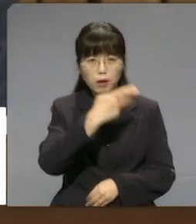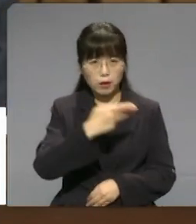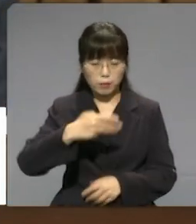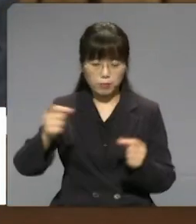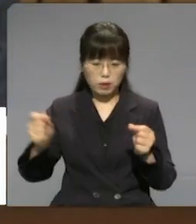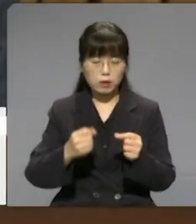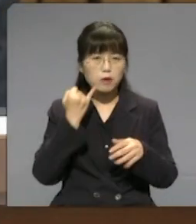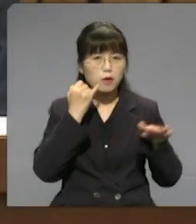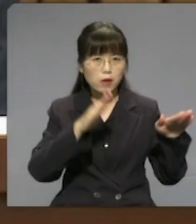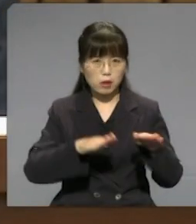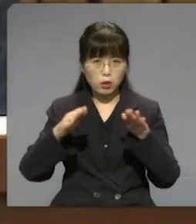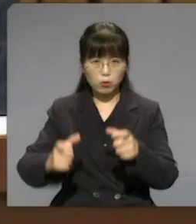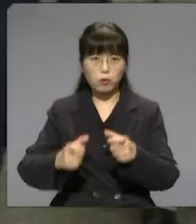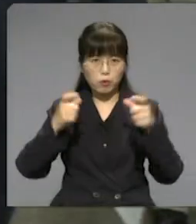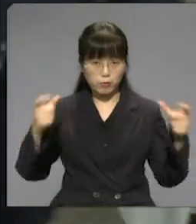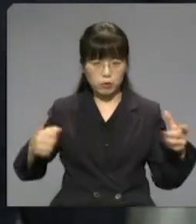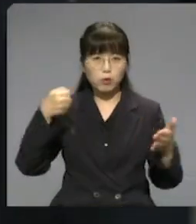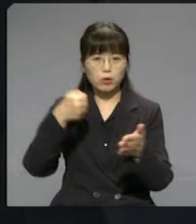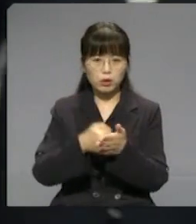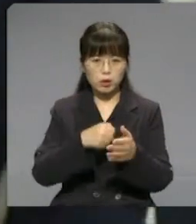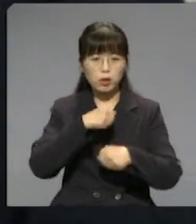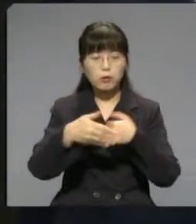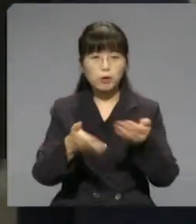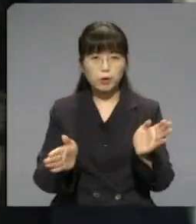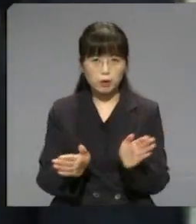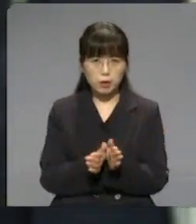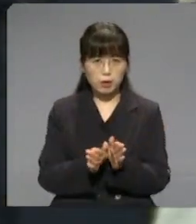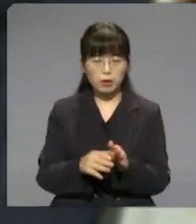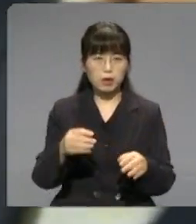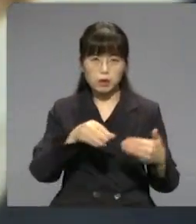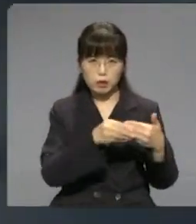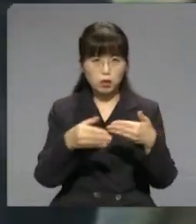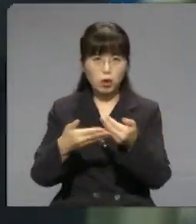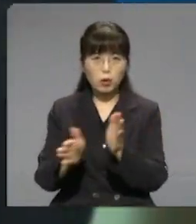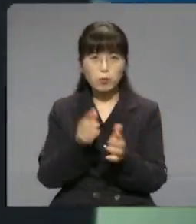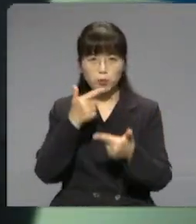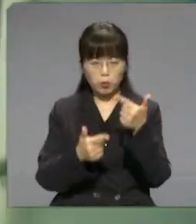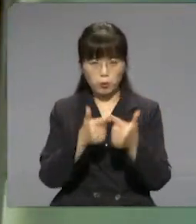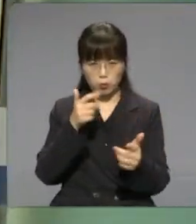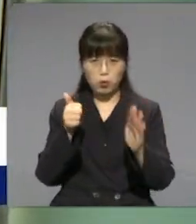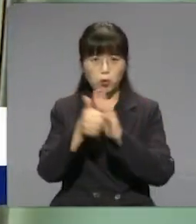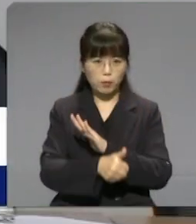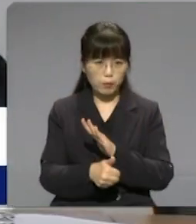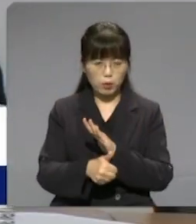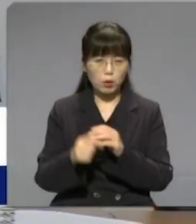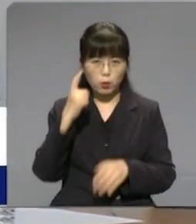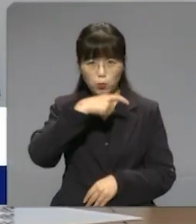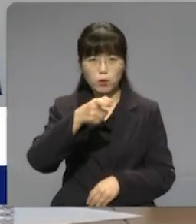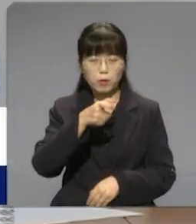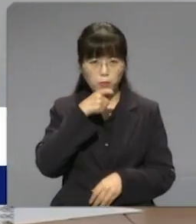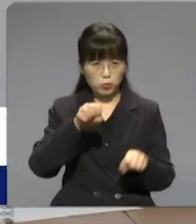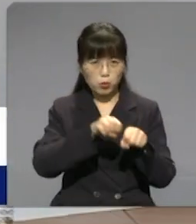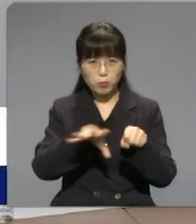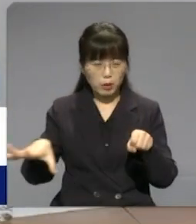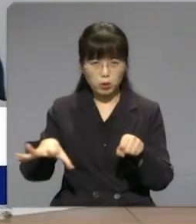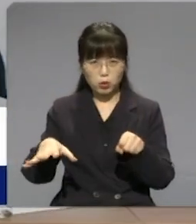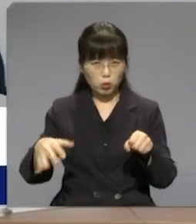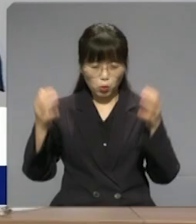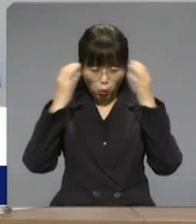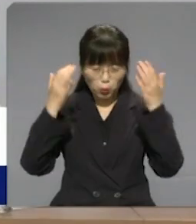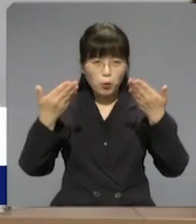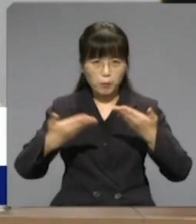해역으로 넓히기로 했습니다. 더불어민주당은 지도부가 목포로 내려가 오염수 방류로 시름이 깊은